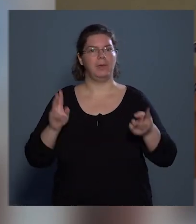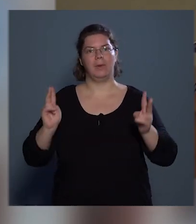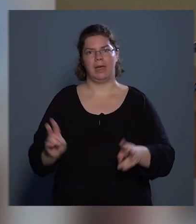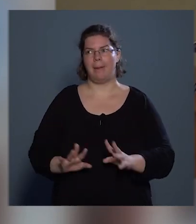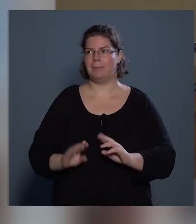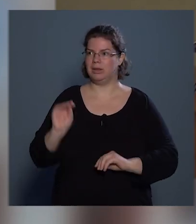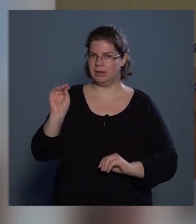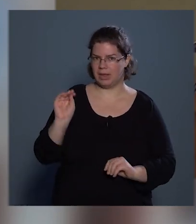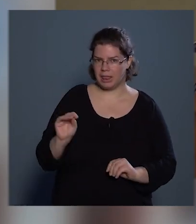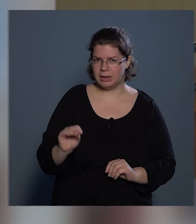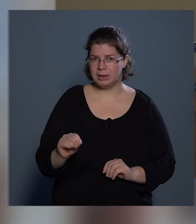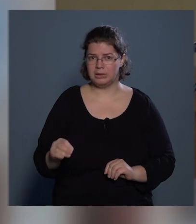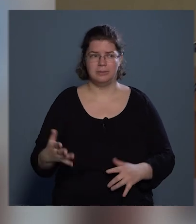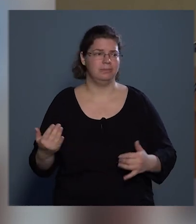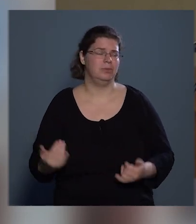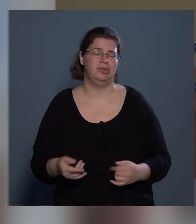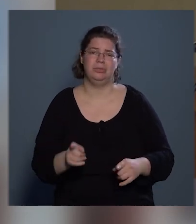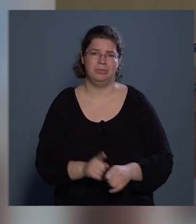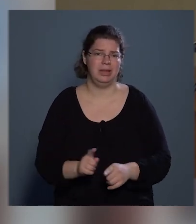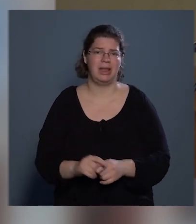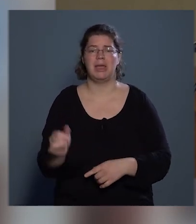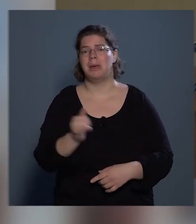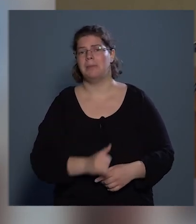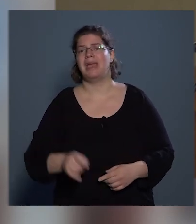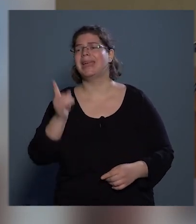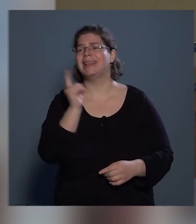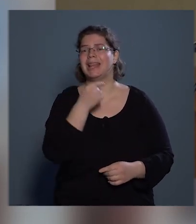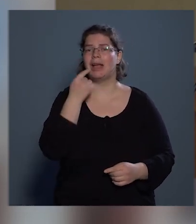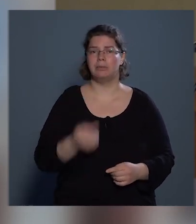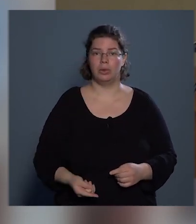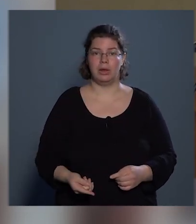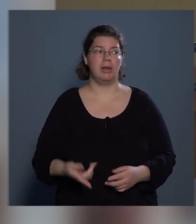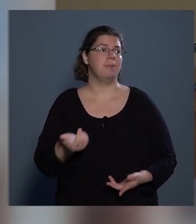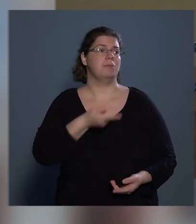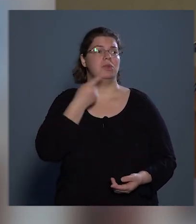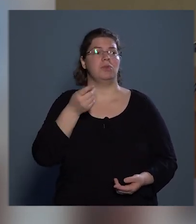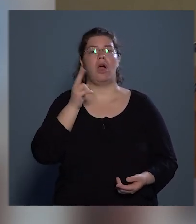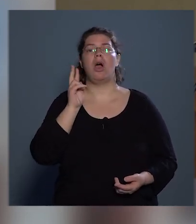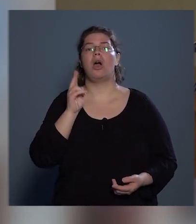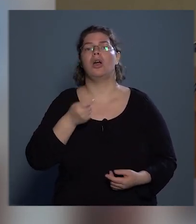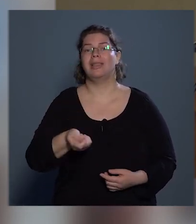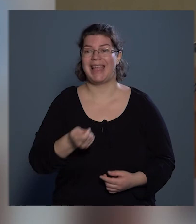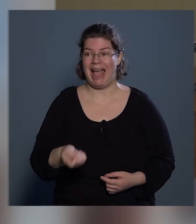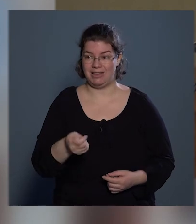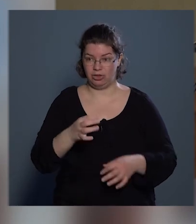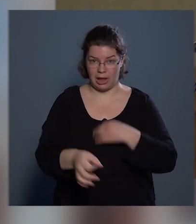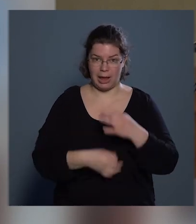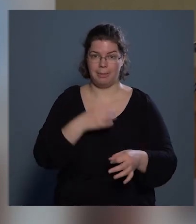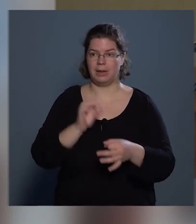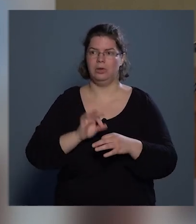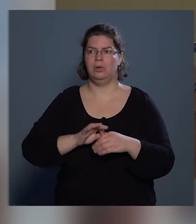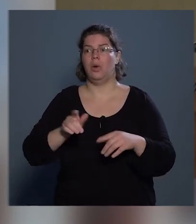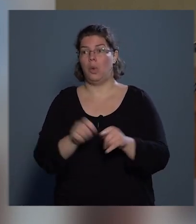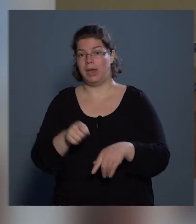jelentenie, most mindegy, melyik tételt mondanám belőle, a kazáncsere tényleg megtörtént, vagy olyan kazánt vettek